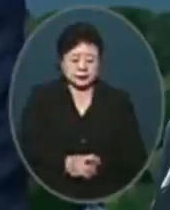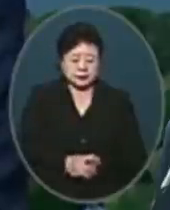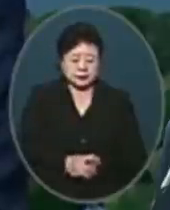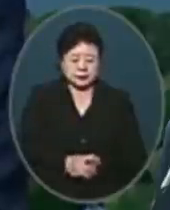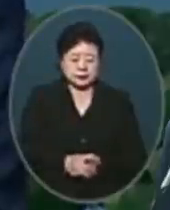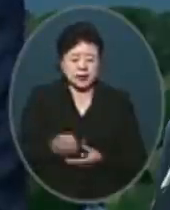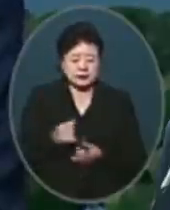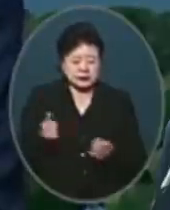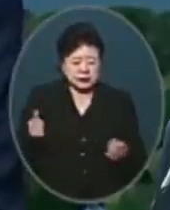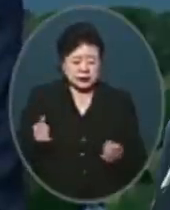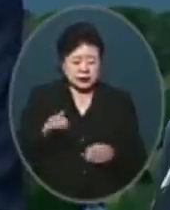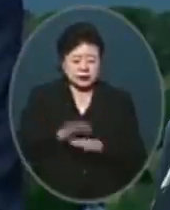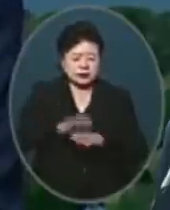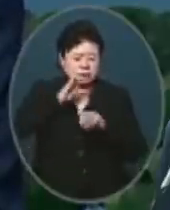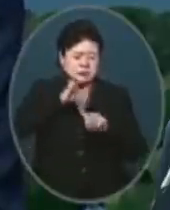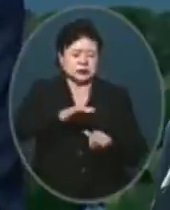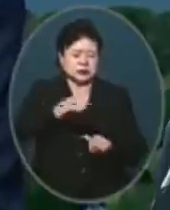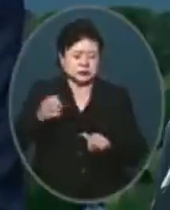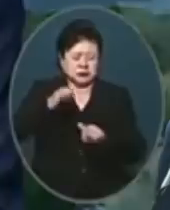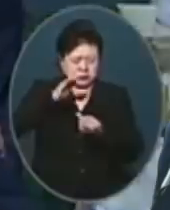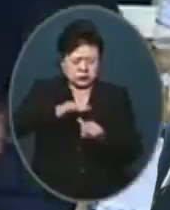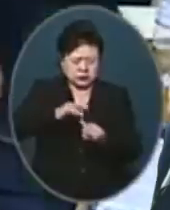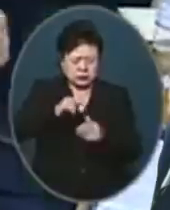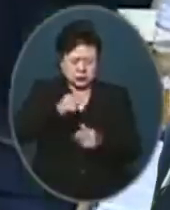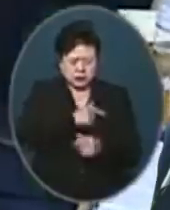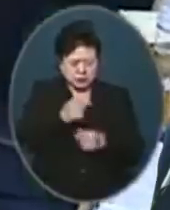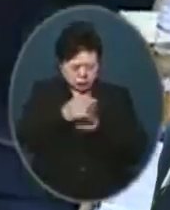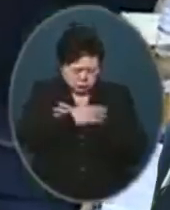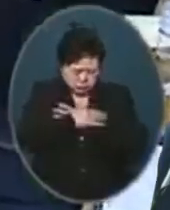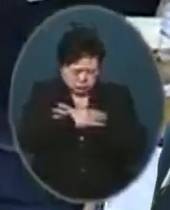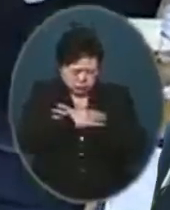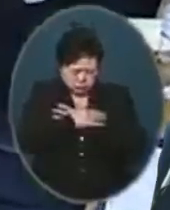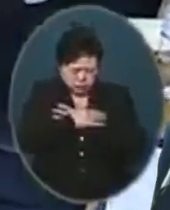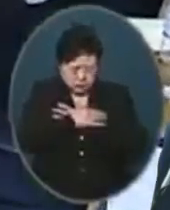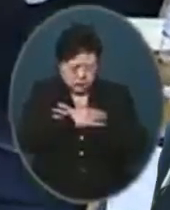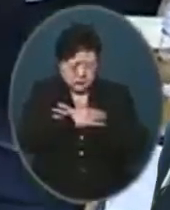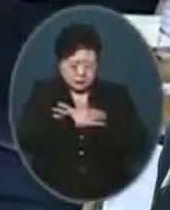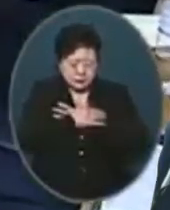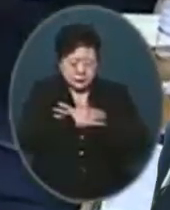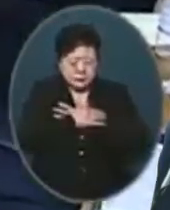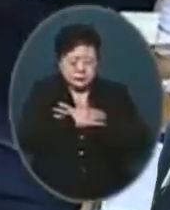오늘 아픈 사람은 아픈 데 손을 얹으십시오. 문제를 가지시면 가슴에 손을 얹고